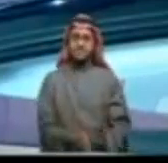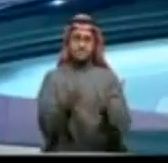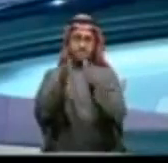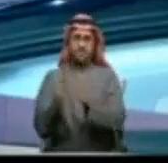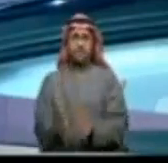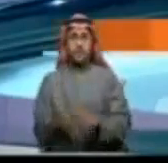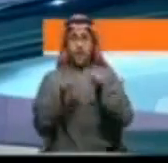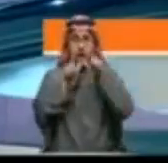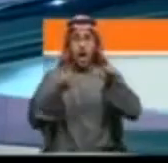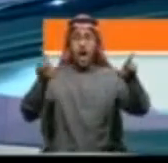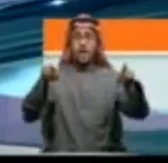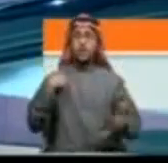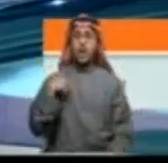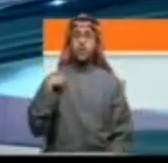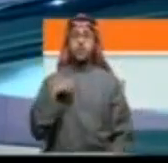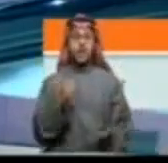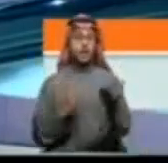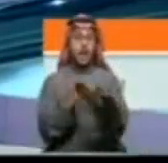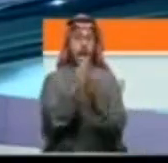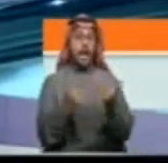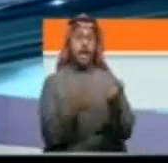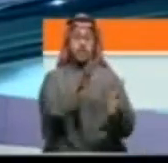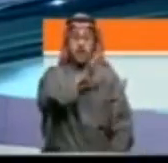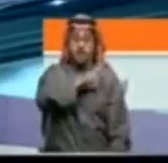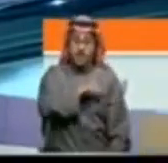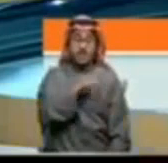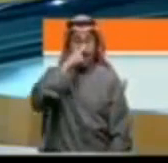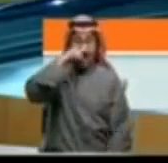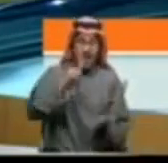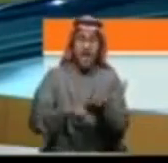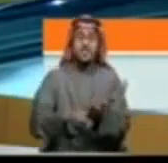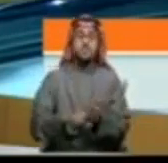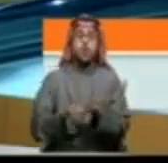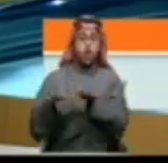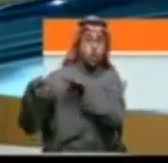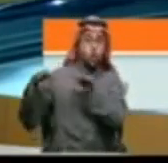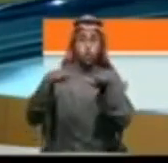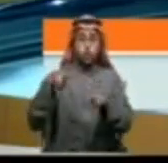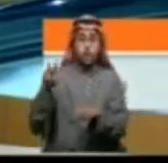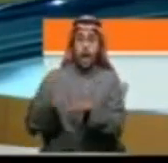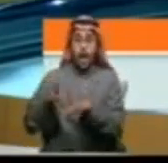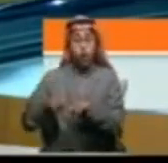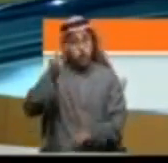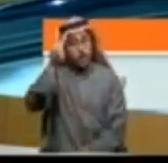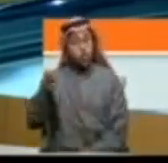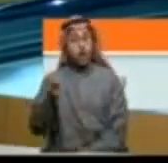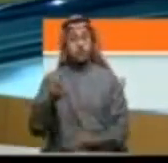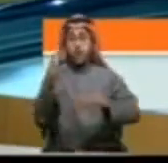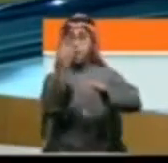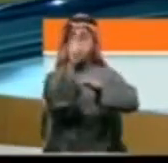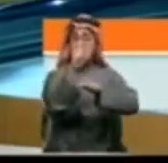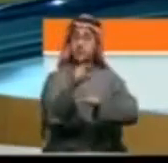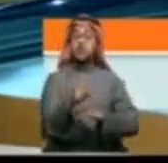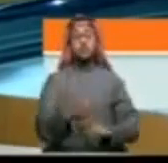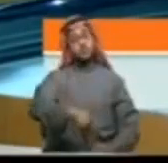طالبت الخارجية الفلسطينية بتحرك دولي عاجل لوقف الهجمة الإسرائيلية التهويدية للأماكن الدينية والتراثية